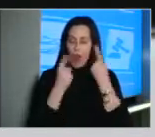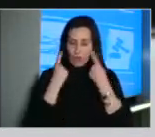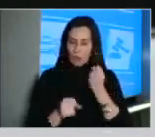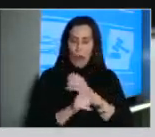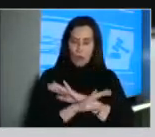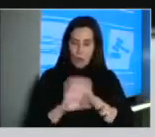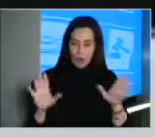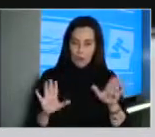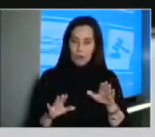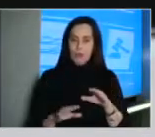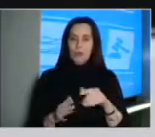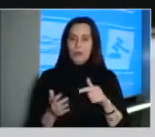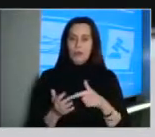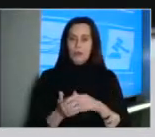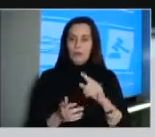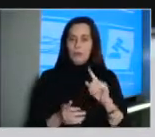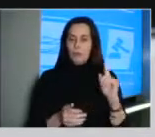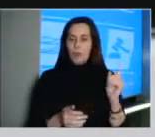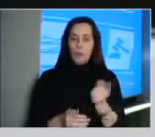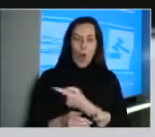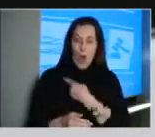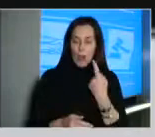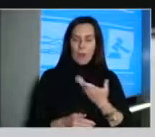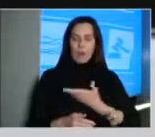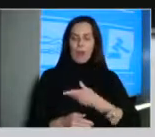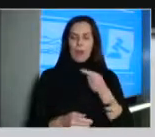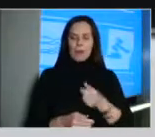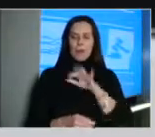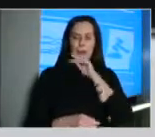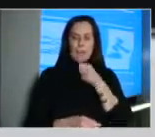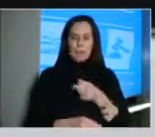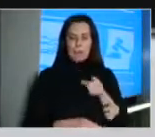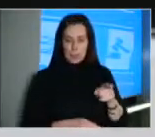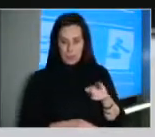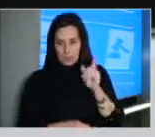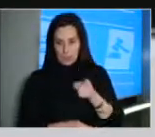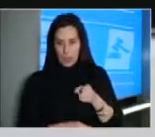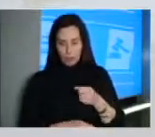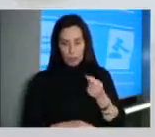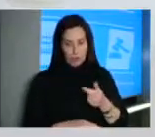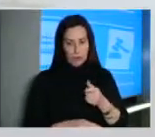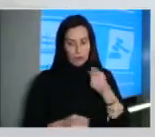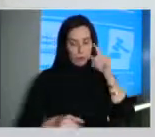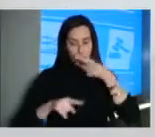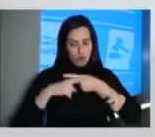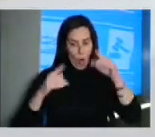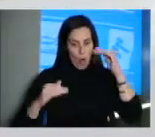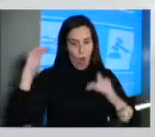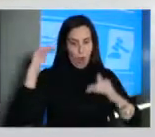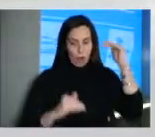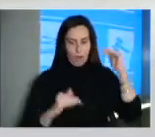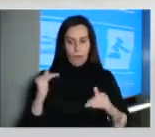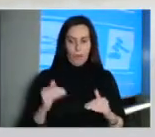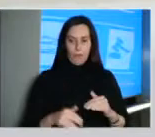בכלל, ואחרים, עקרות בית, כל אחד מקבל קצבת זקנה. בעיניך זה אמור להיות אולי קצבה דיפרנציאלית, שהיא עושה